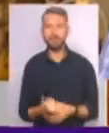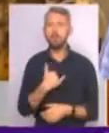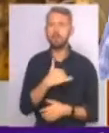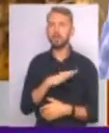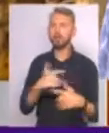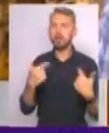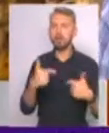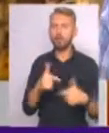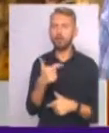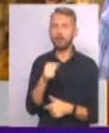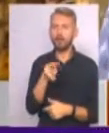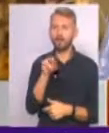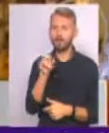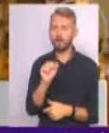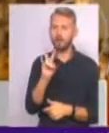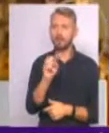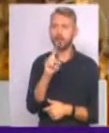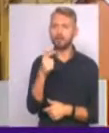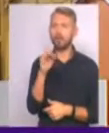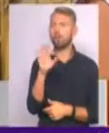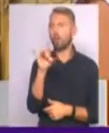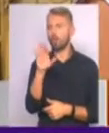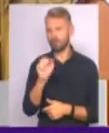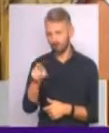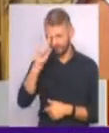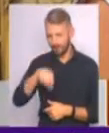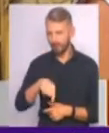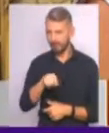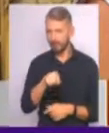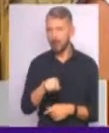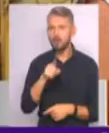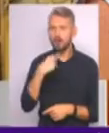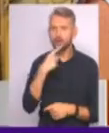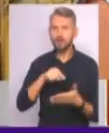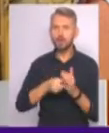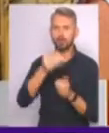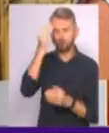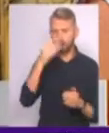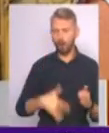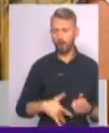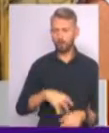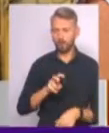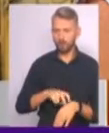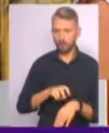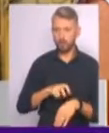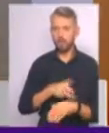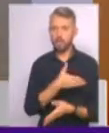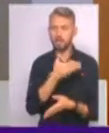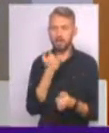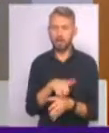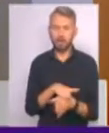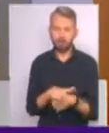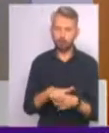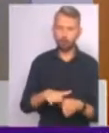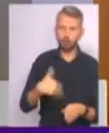гостя Галина Незговорова, ви її добре знаєте. Вона казала, з точки зору гастроентерологів немає абсолютно корисних